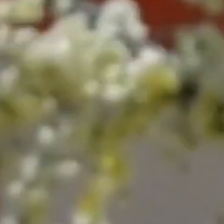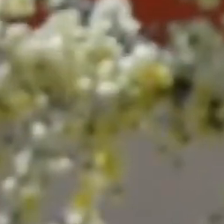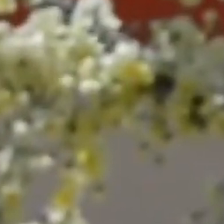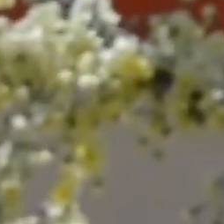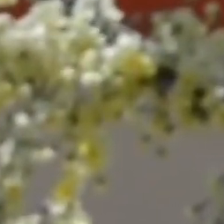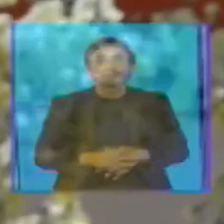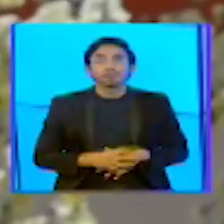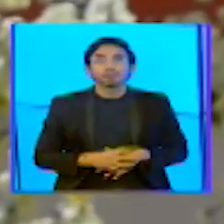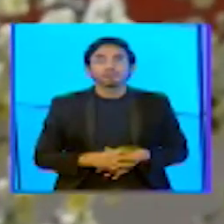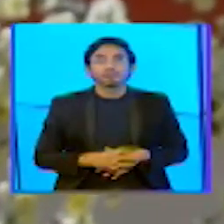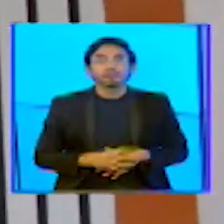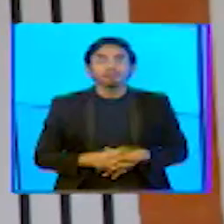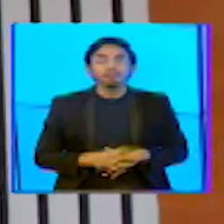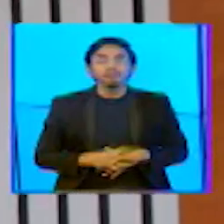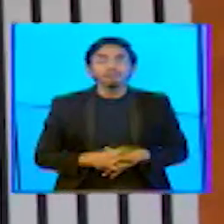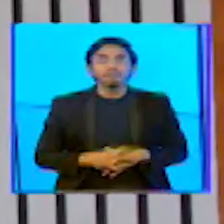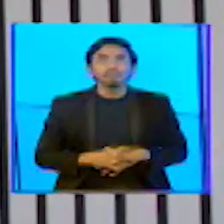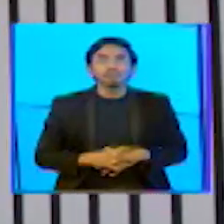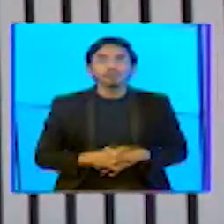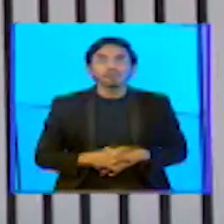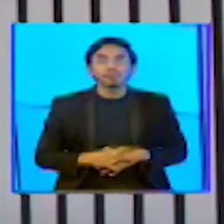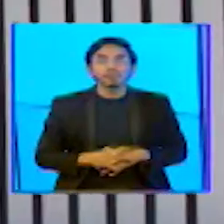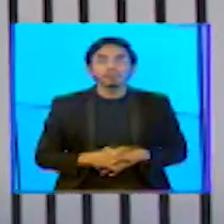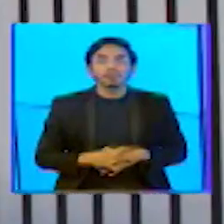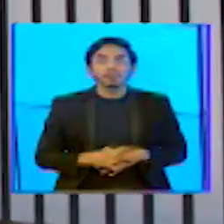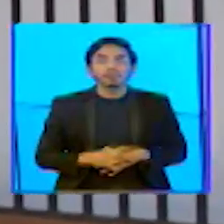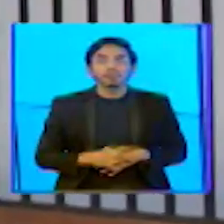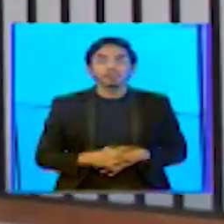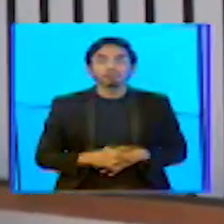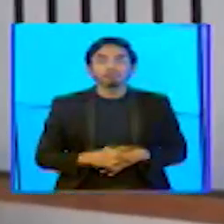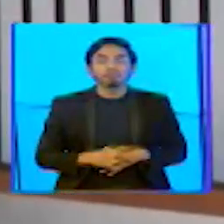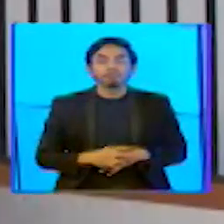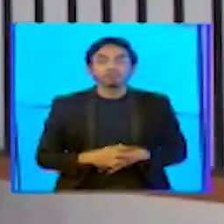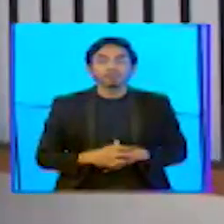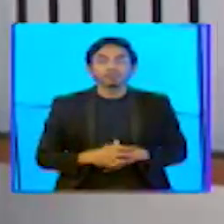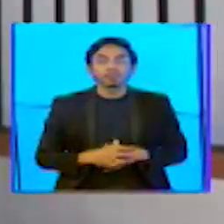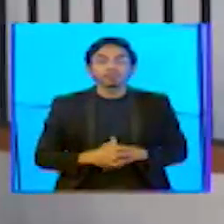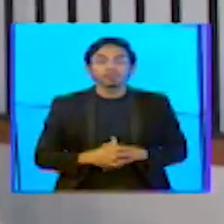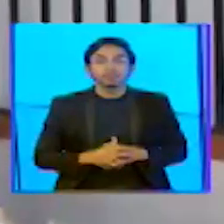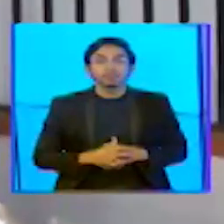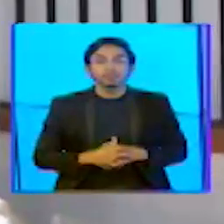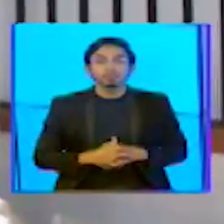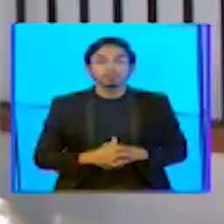Dari Kabupaten 50 Kota Sumatera Barat, Agung Sulistyo, iNews melaporkan.